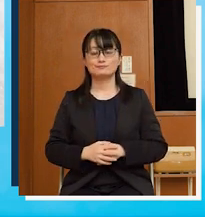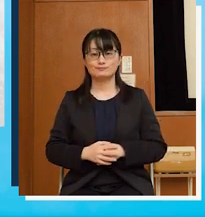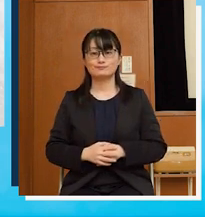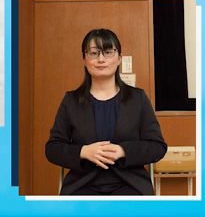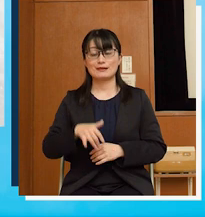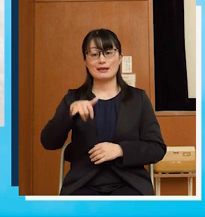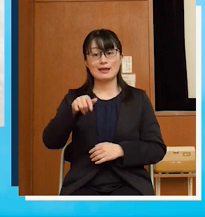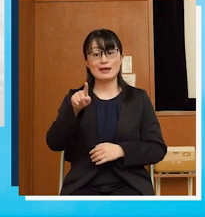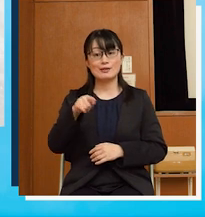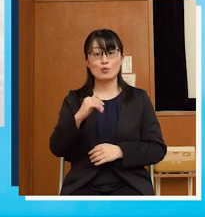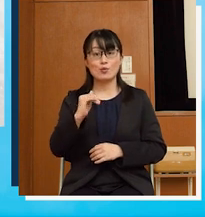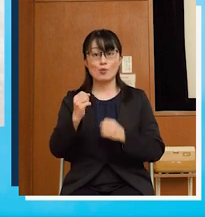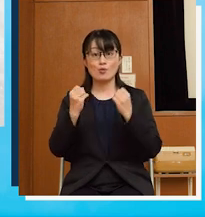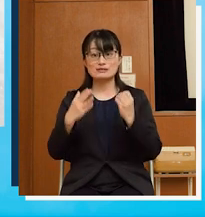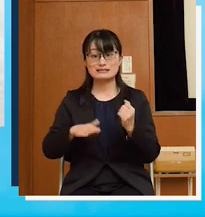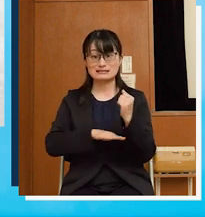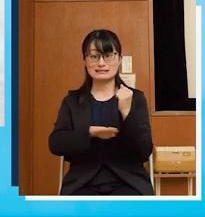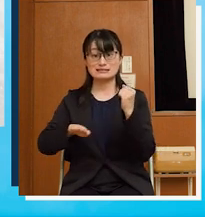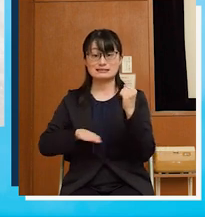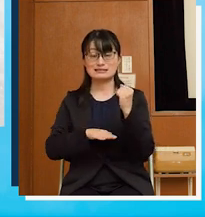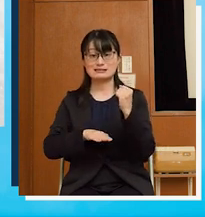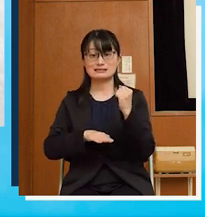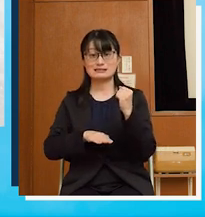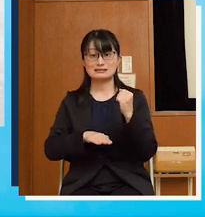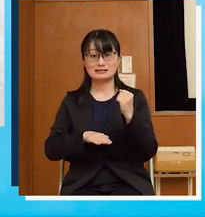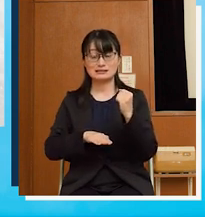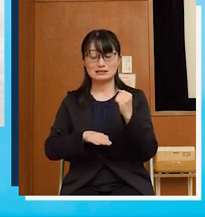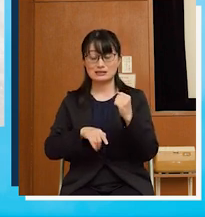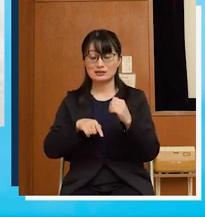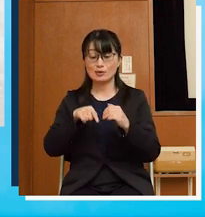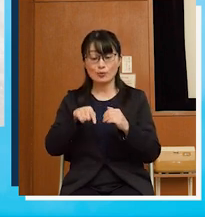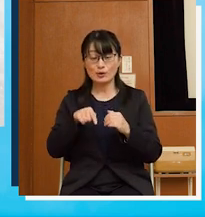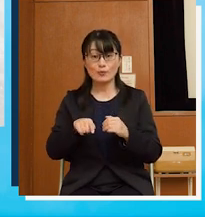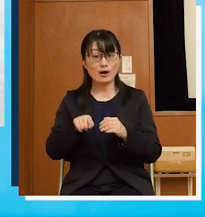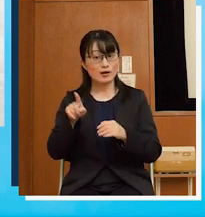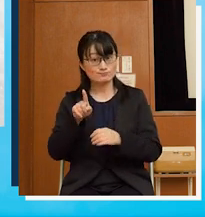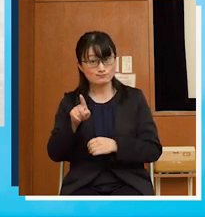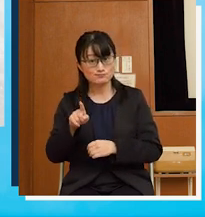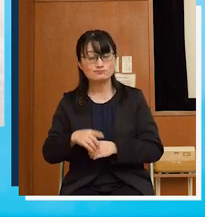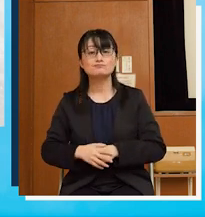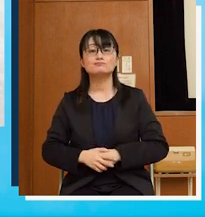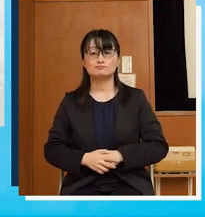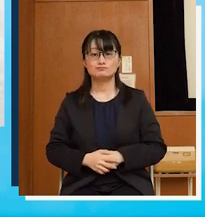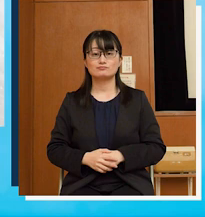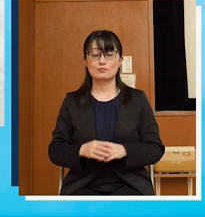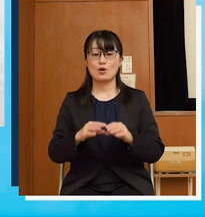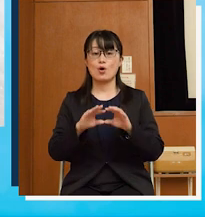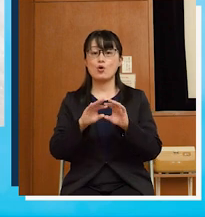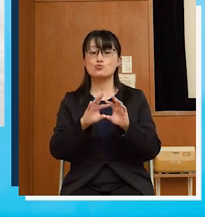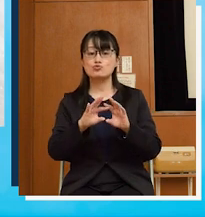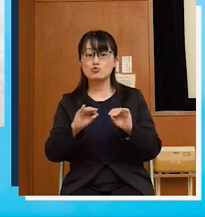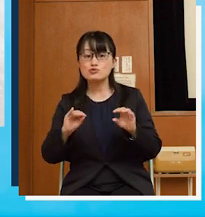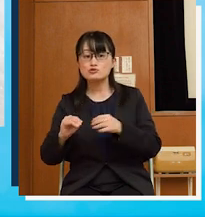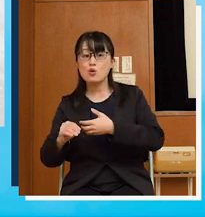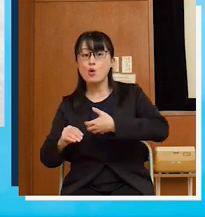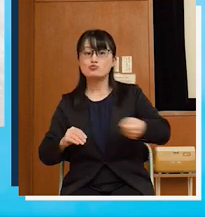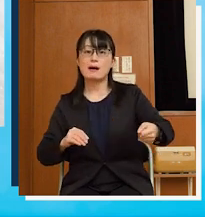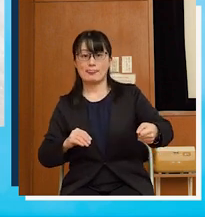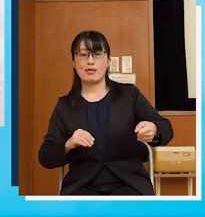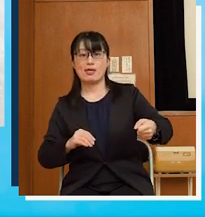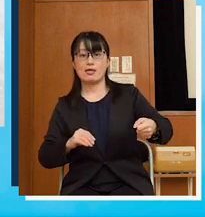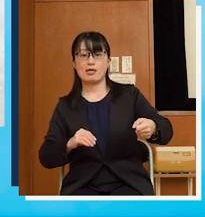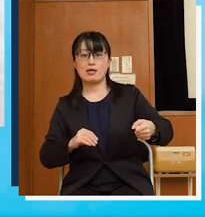いう意味を持つかと言うとまこれもオナがまあの全知事が言ってたけですけども土場って今日まで住民に大きな